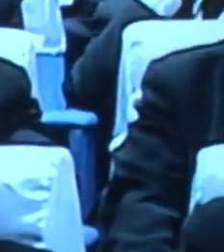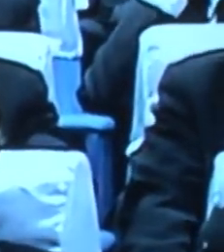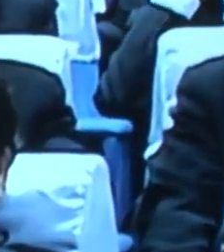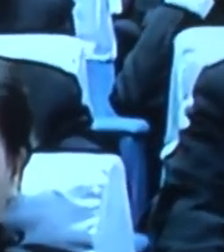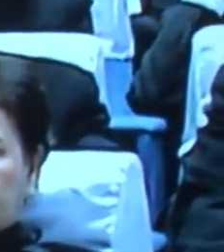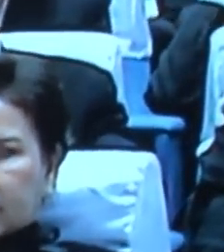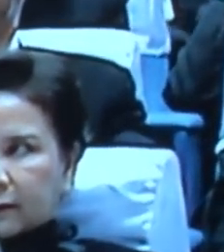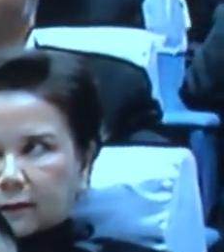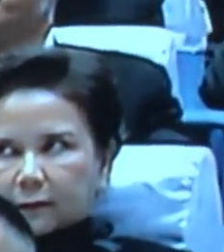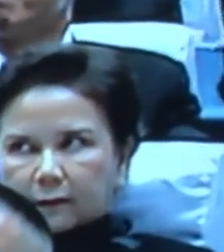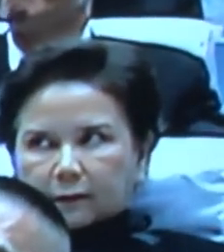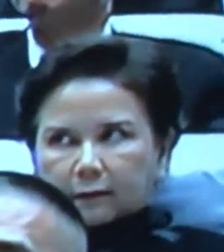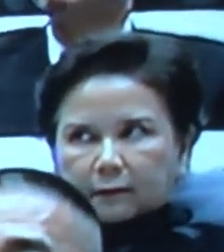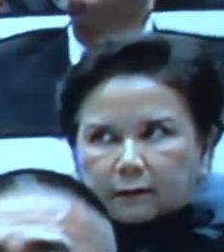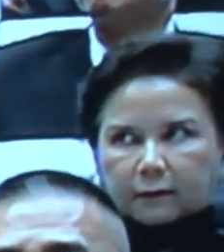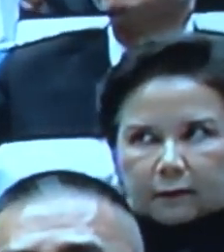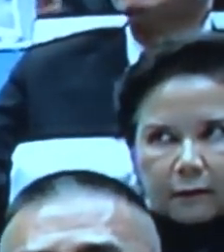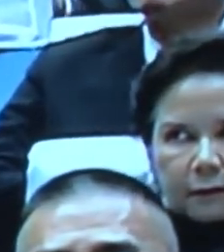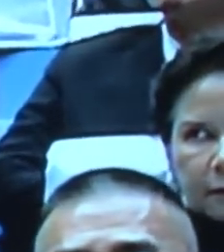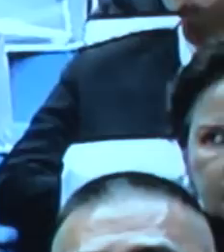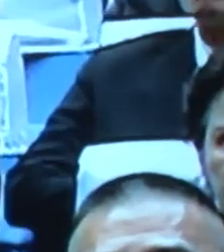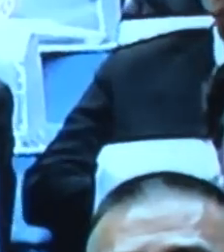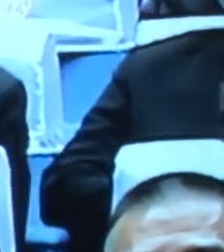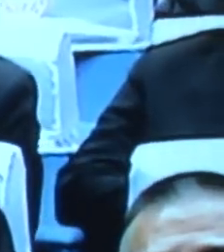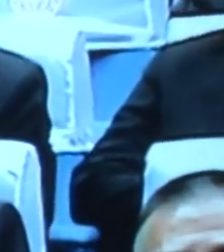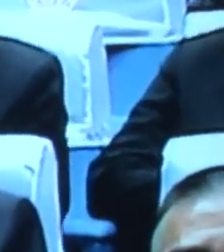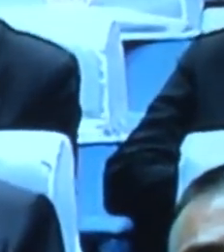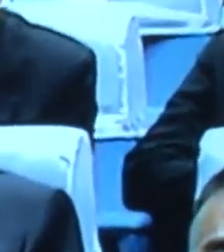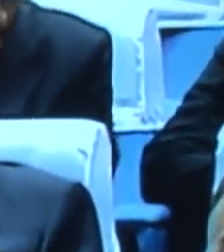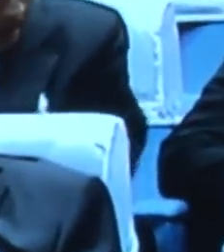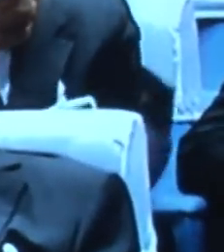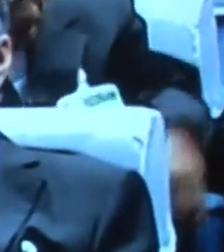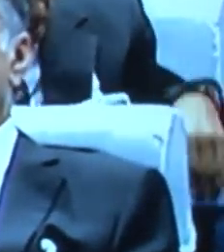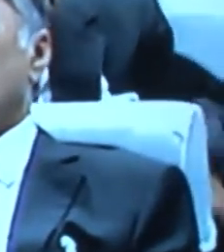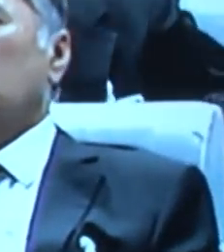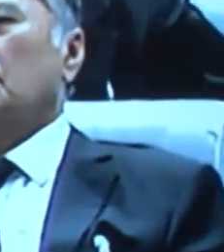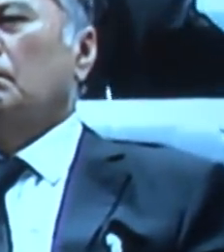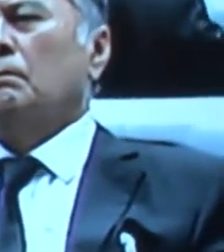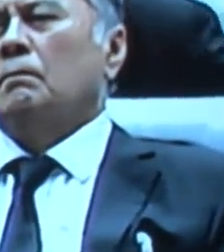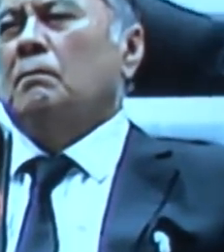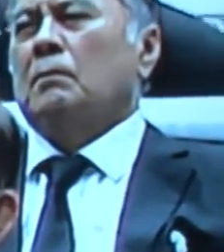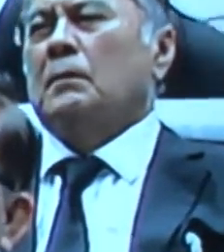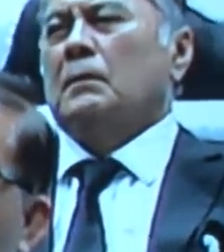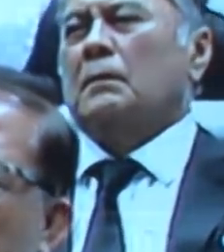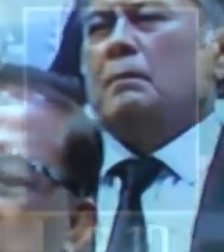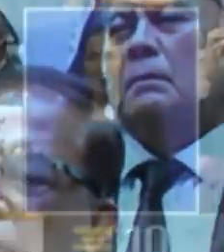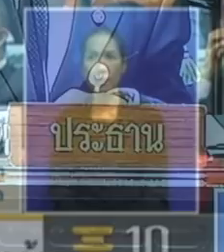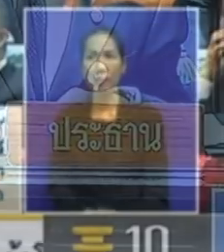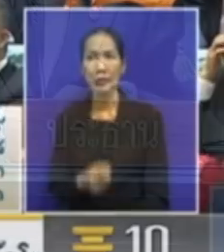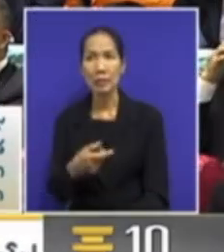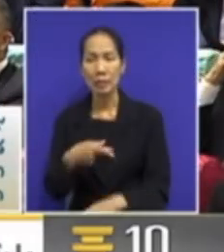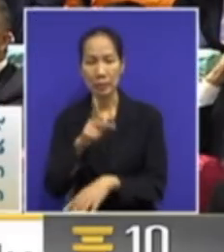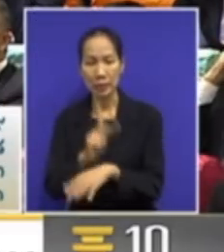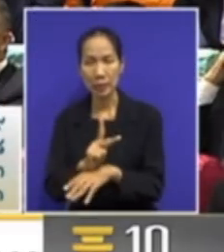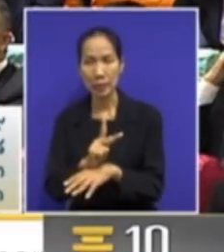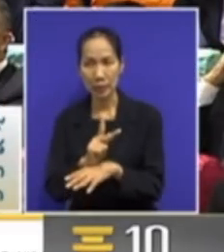ใหญ่นี้มีแหล่งข่าวจากพรรคพลังประชารัฐเล่าให้ฟังว่าบิ๊กตู่เข้าใจดีว่าจะต้องเจออะไรบ้าง